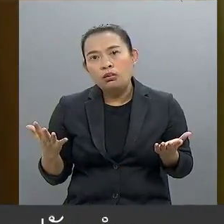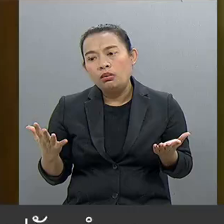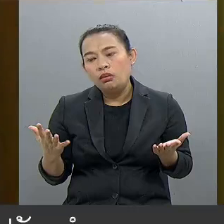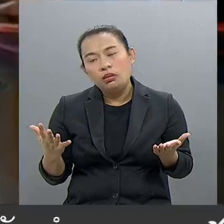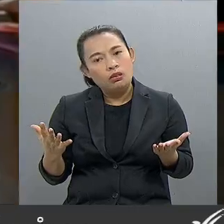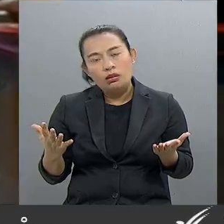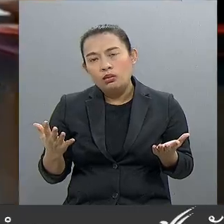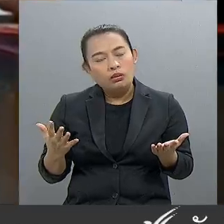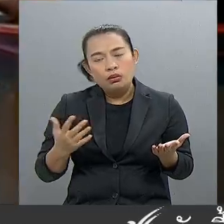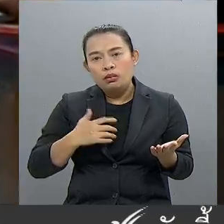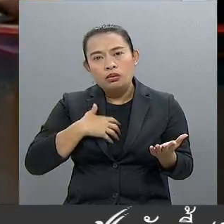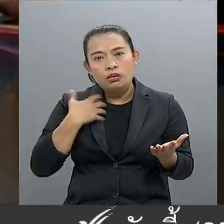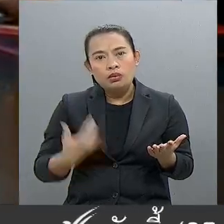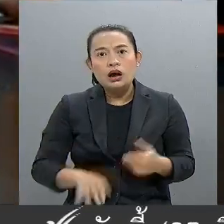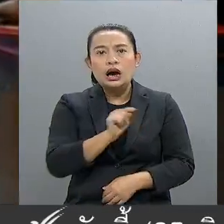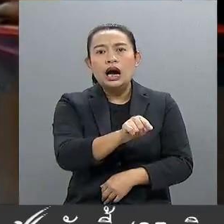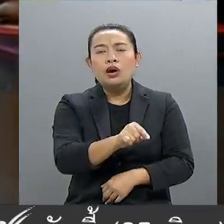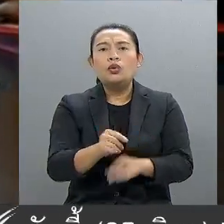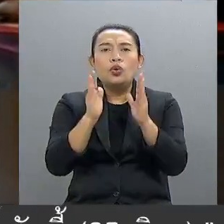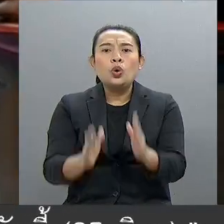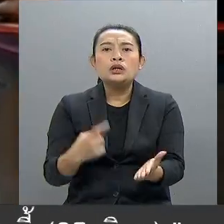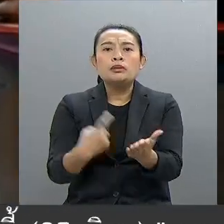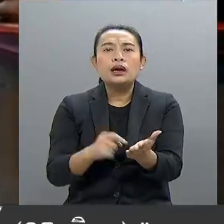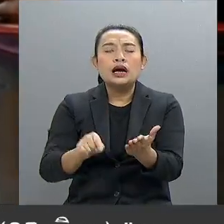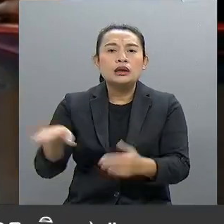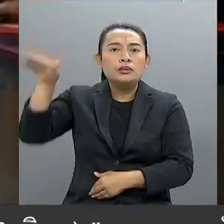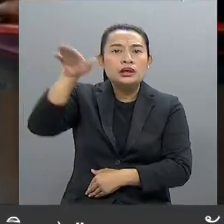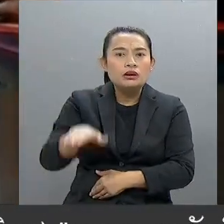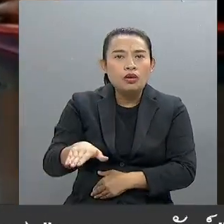ำแล้วไม่ได้เป็นพี่น้องกันเหรอก็คิดว่าไม่ได้รับความเป็นธรรมค่ะ เ